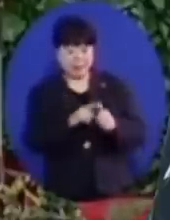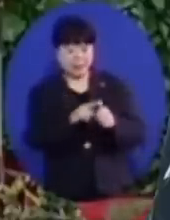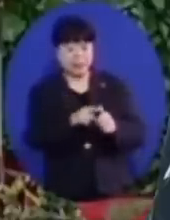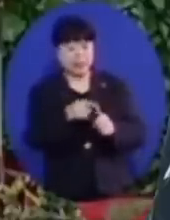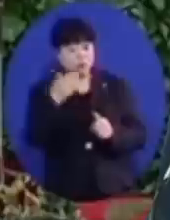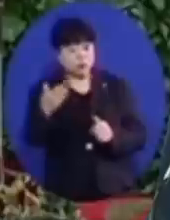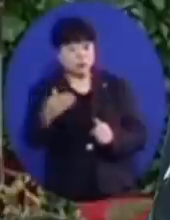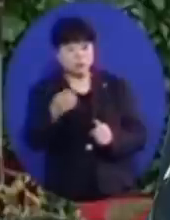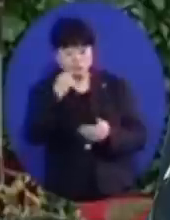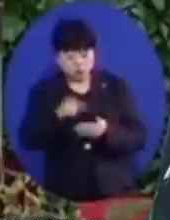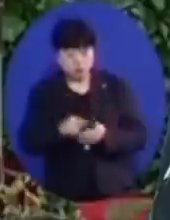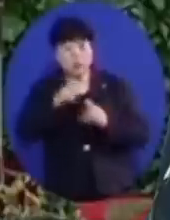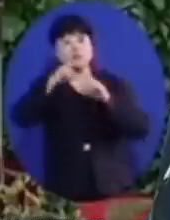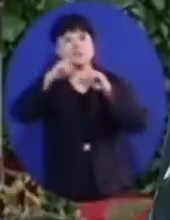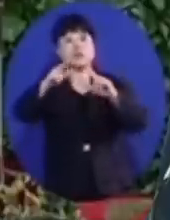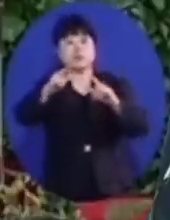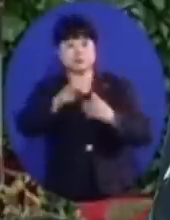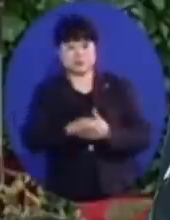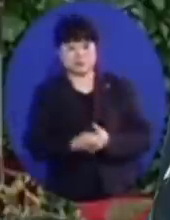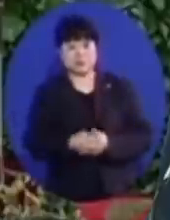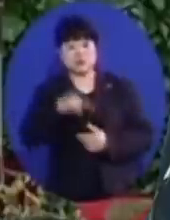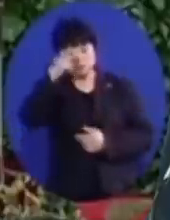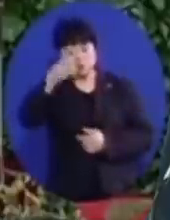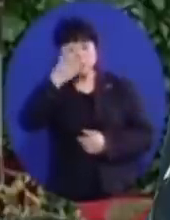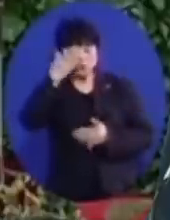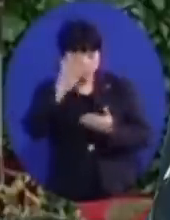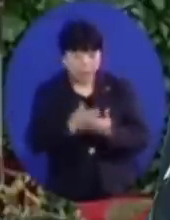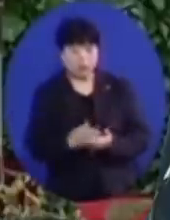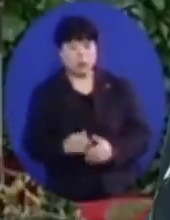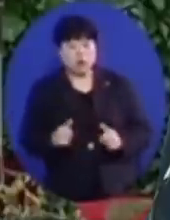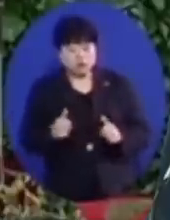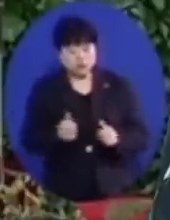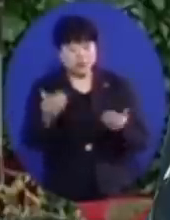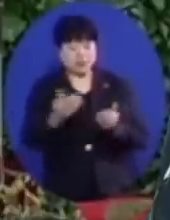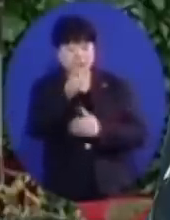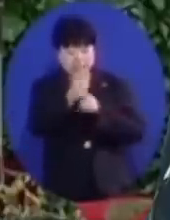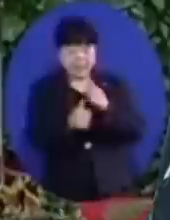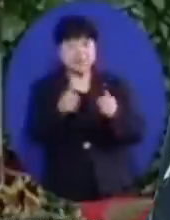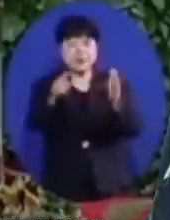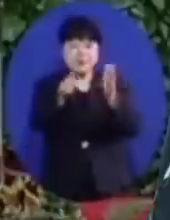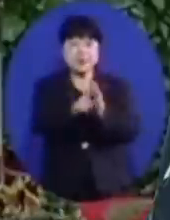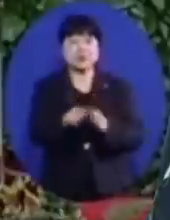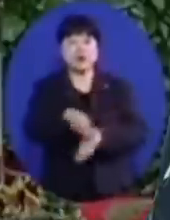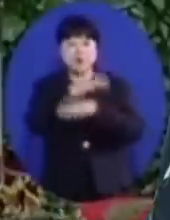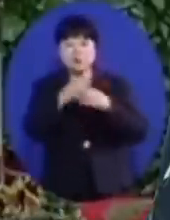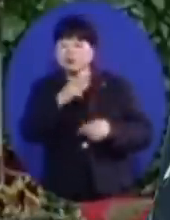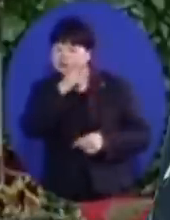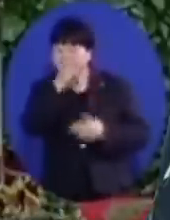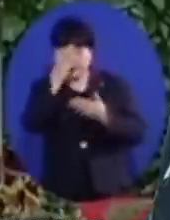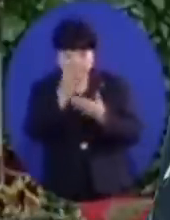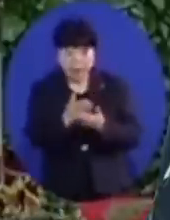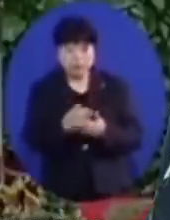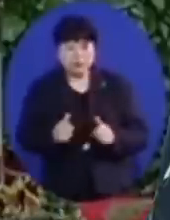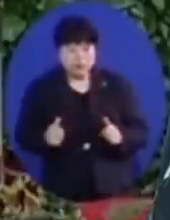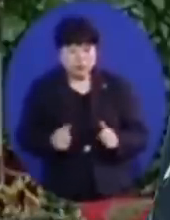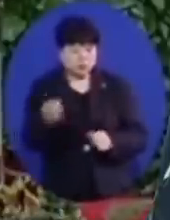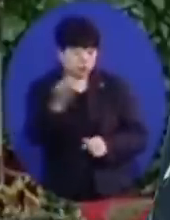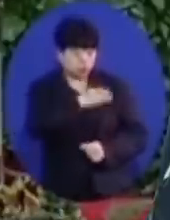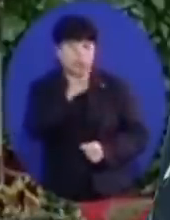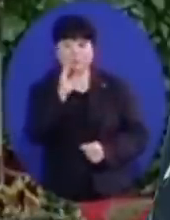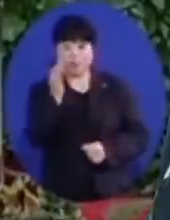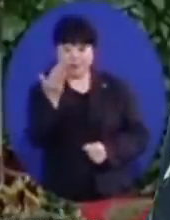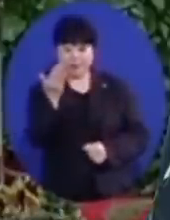그런 간단히 대답했습니다 술 마시지 말고 부지런히 일하고 하나님을 믿고 만사를 의심하지 않고 일하면 부자가 됩니다